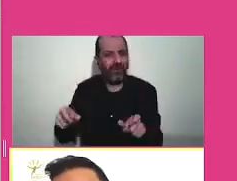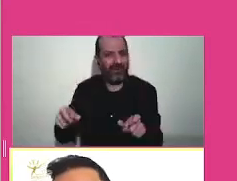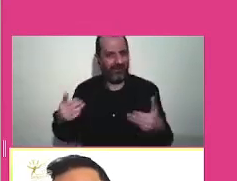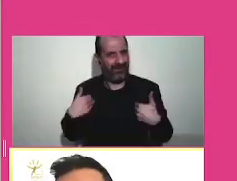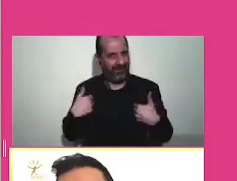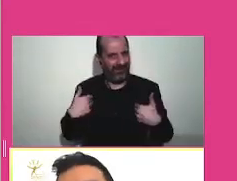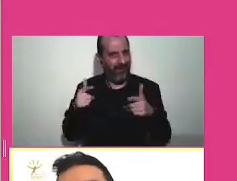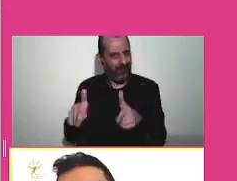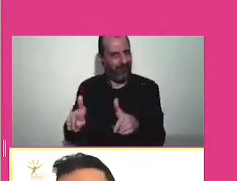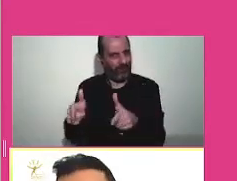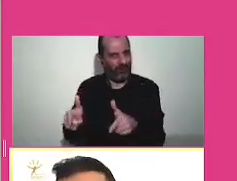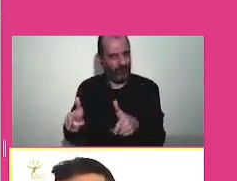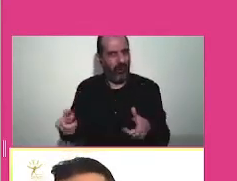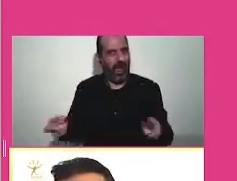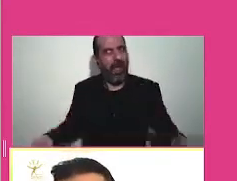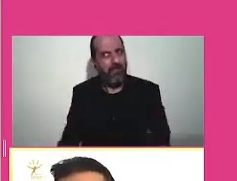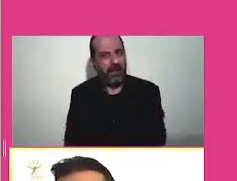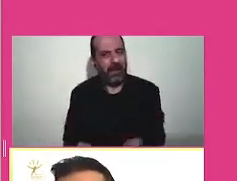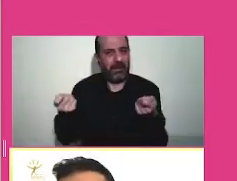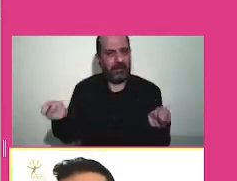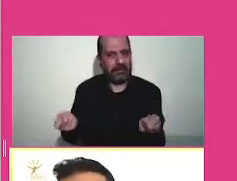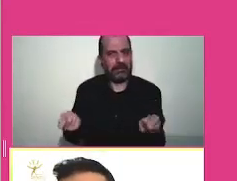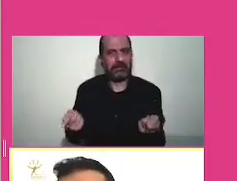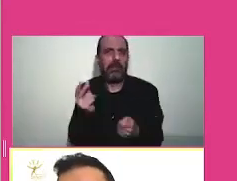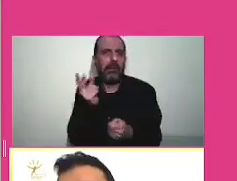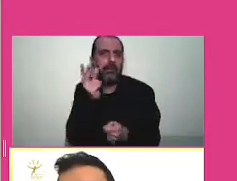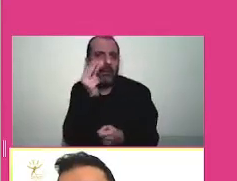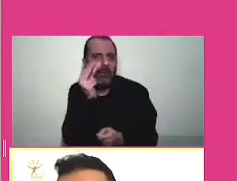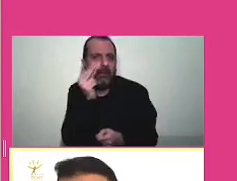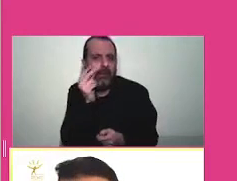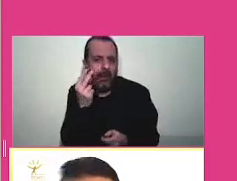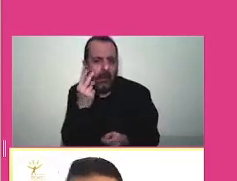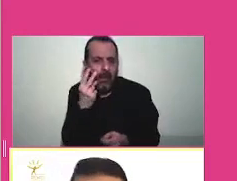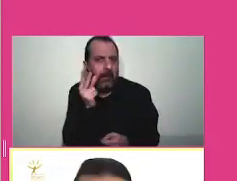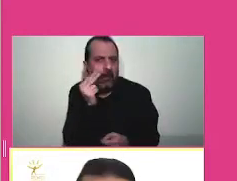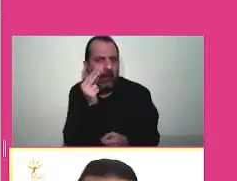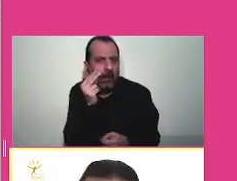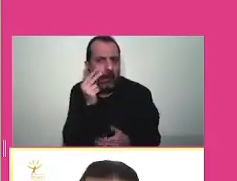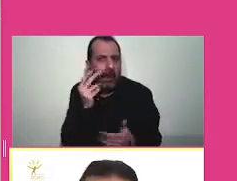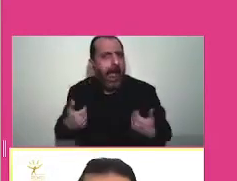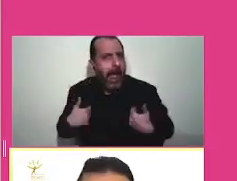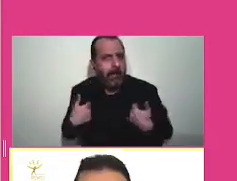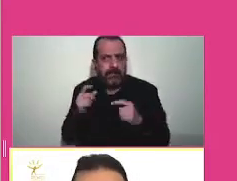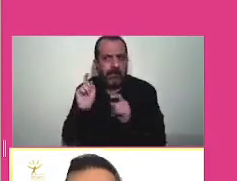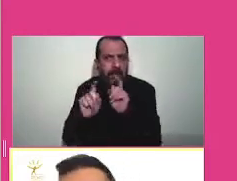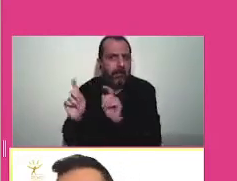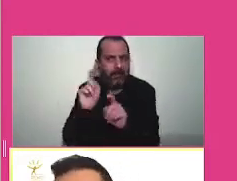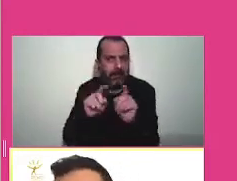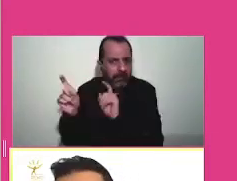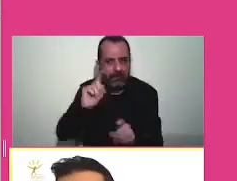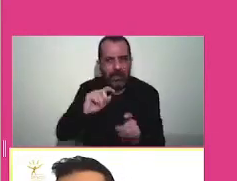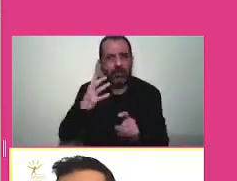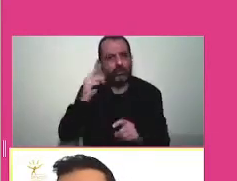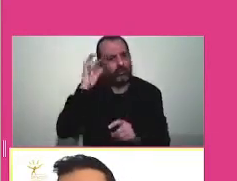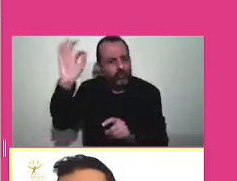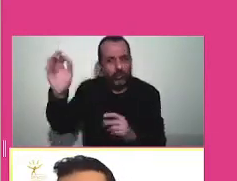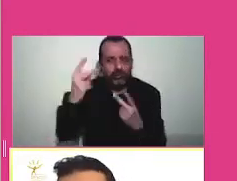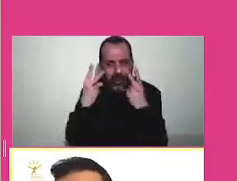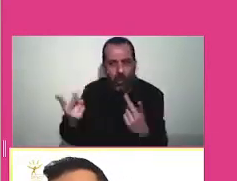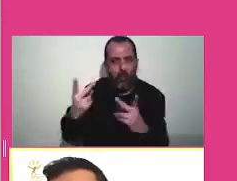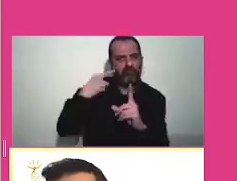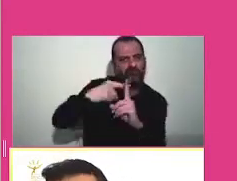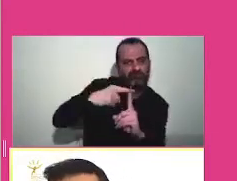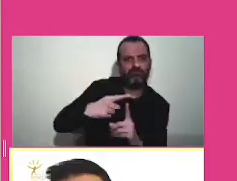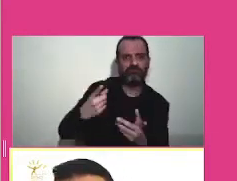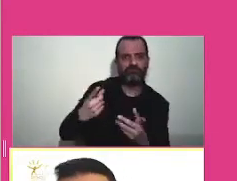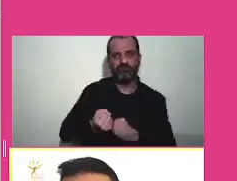να δουν και αυτοί πώς το παιχνίδι μπορεί να έχει θετική επίδραση. Ασφαλώς είχαμε σημαντική ευκαιρία,